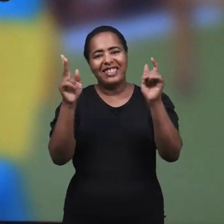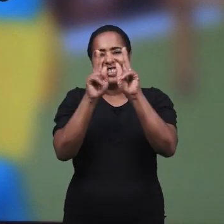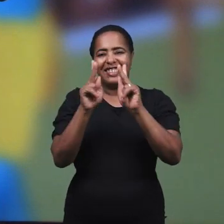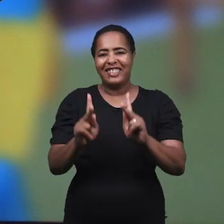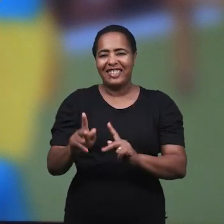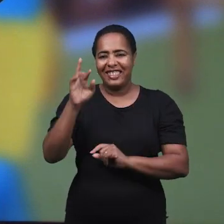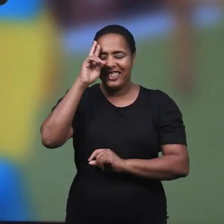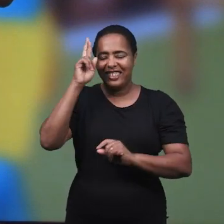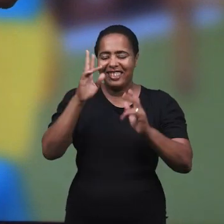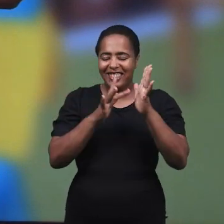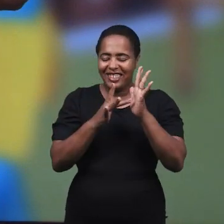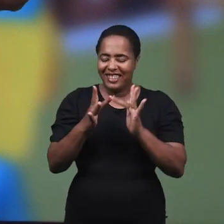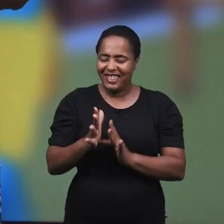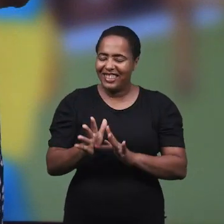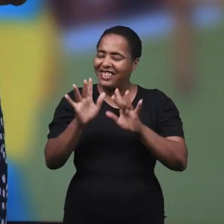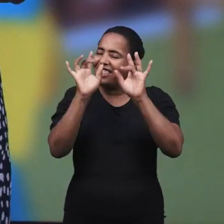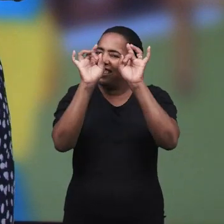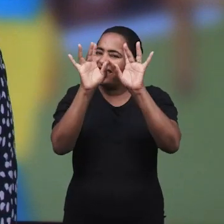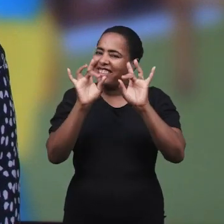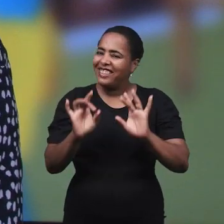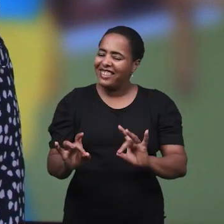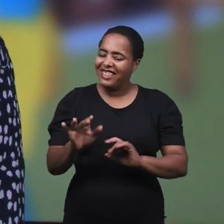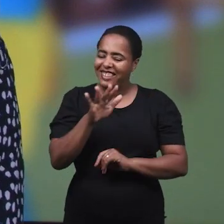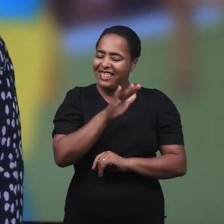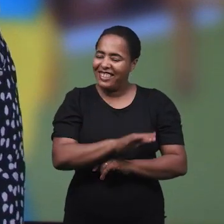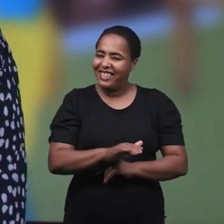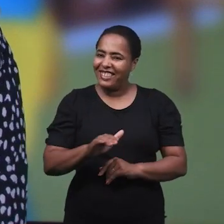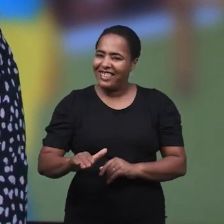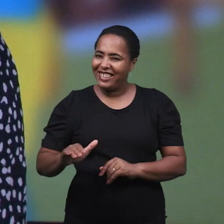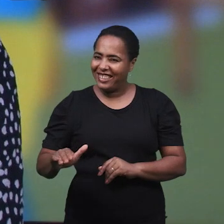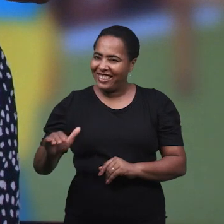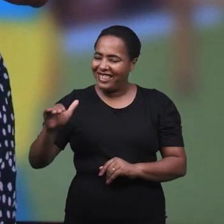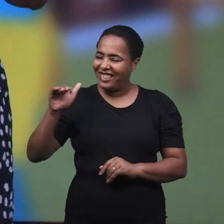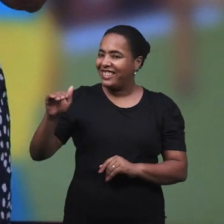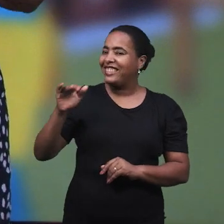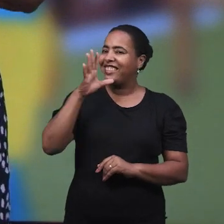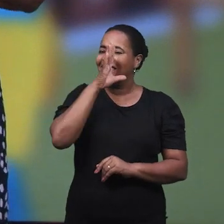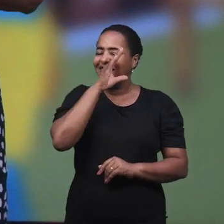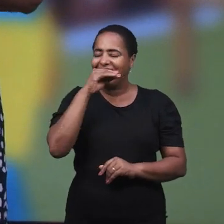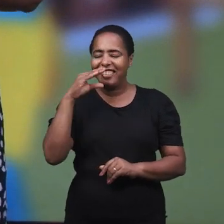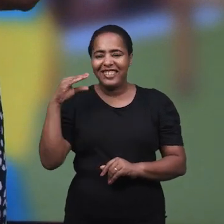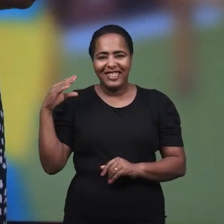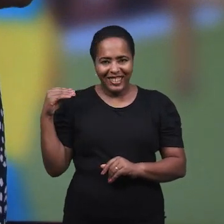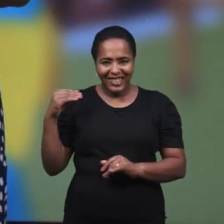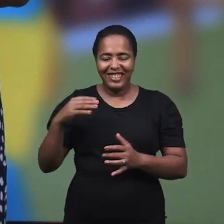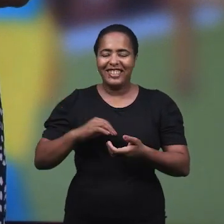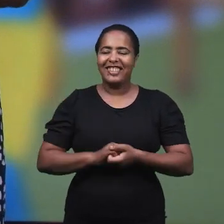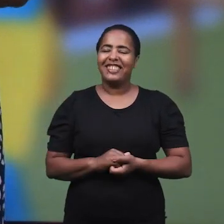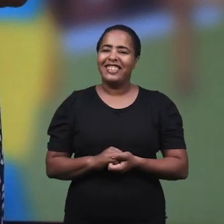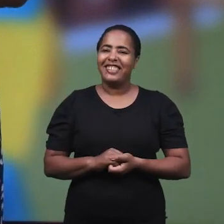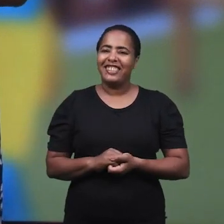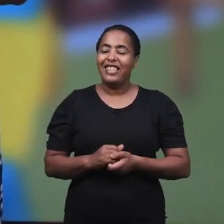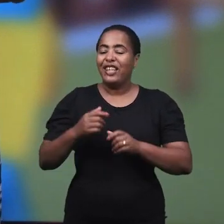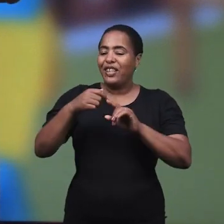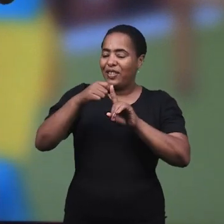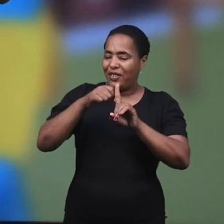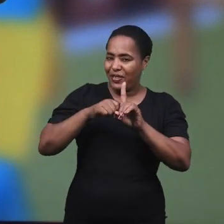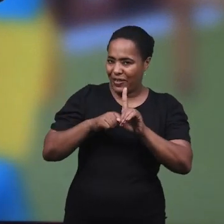Je salue à tous dans la paix du Seigneur Jésus, spécialement les enfants, intermédiaires et